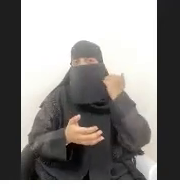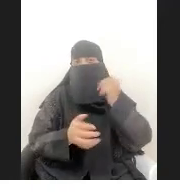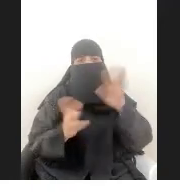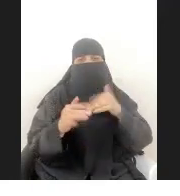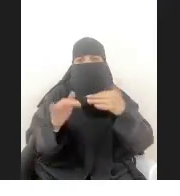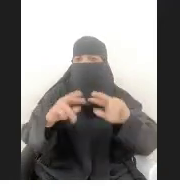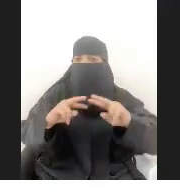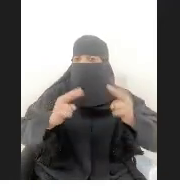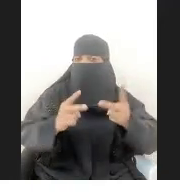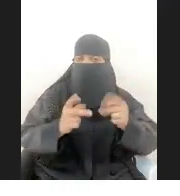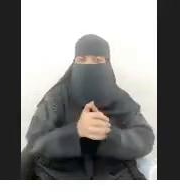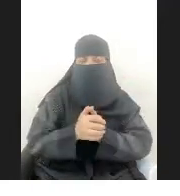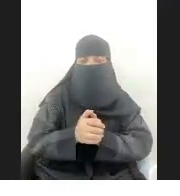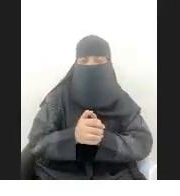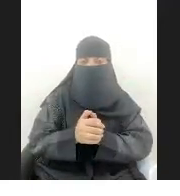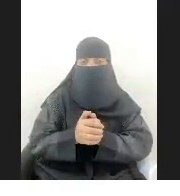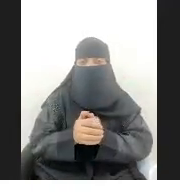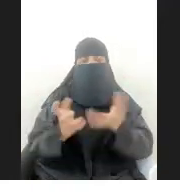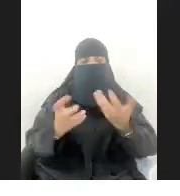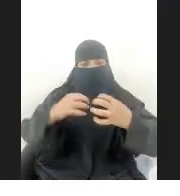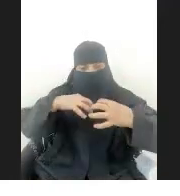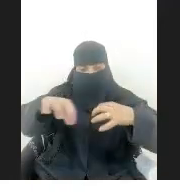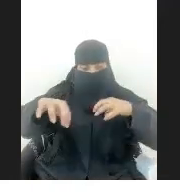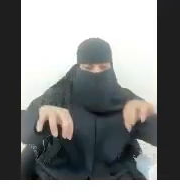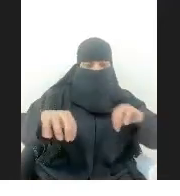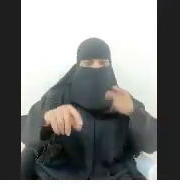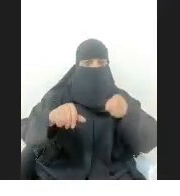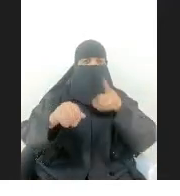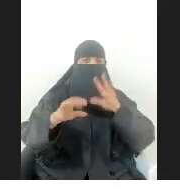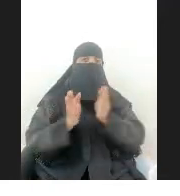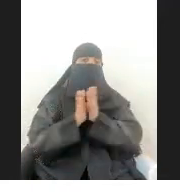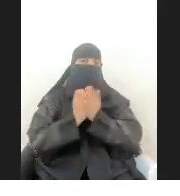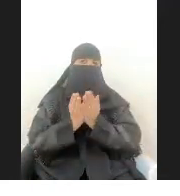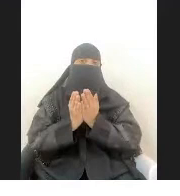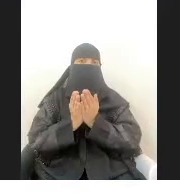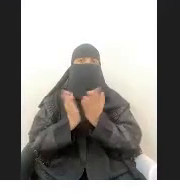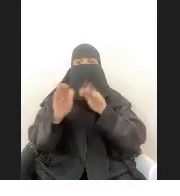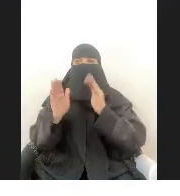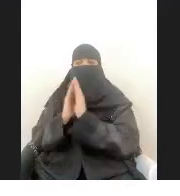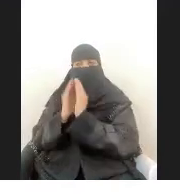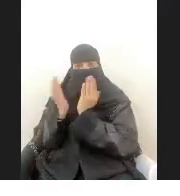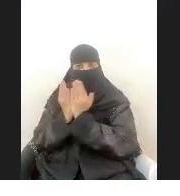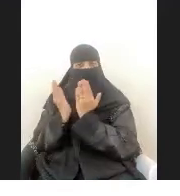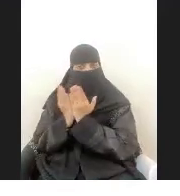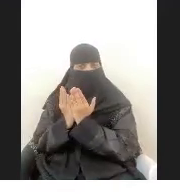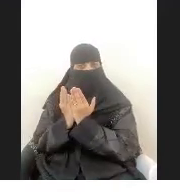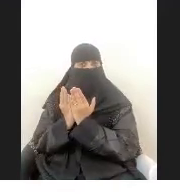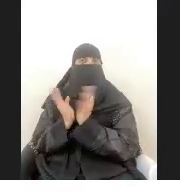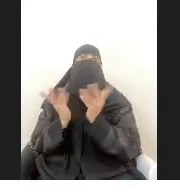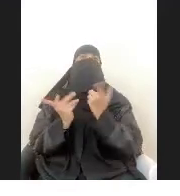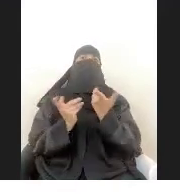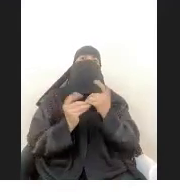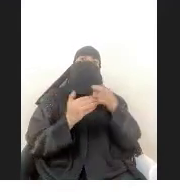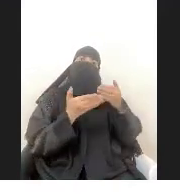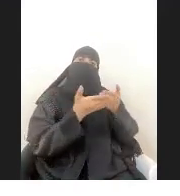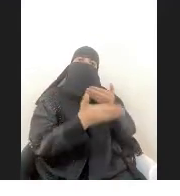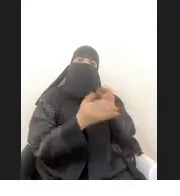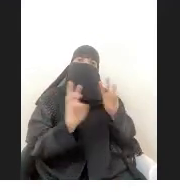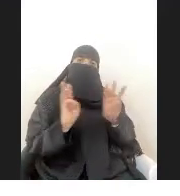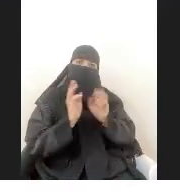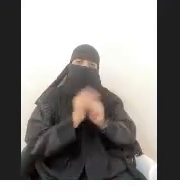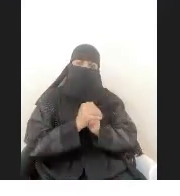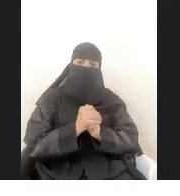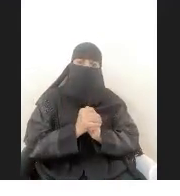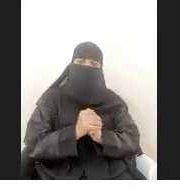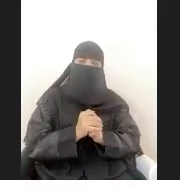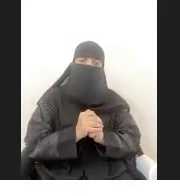كيف هنقسم المادة ما بين الحضوري وعن بعد؟ يعني إحنا ممكن يعني لما نيجي نشوف مفهوم التعلم المدمج، أوكي اللي